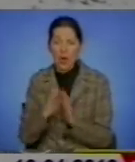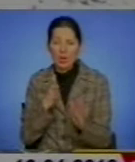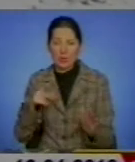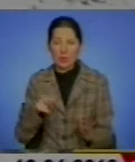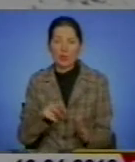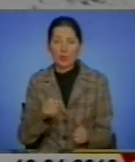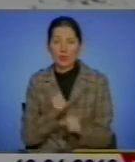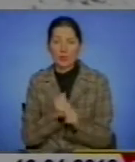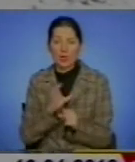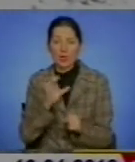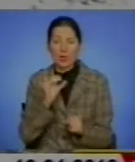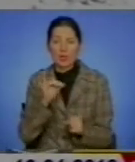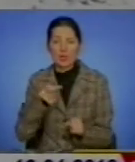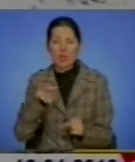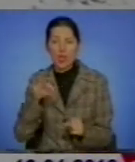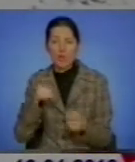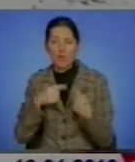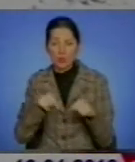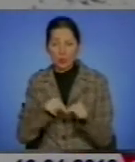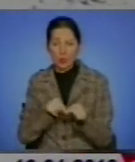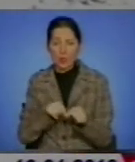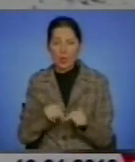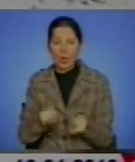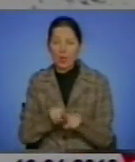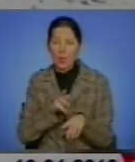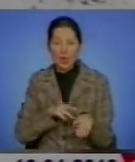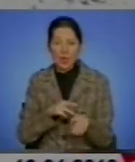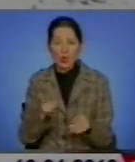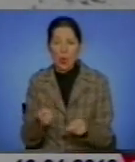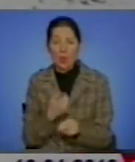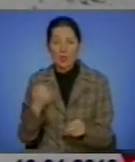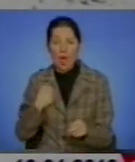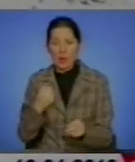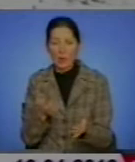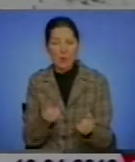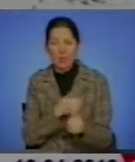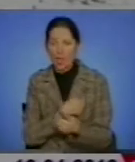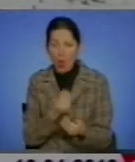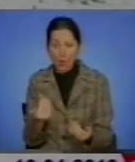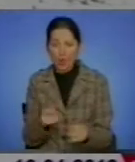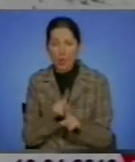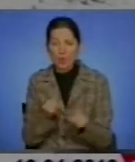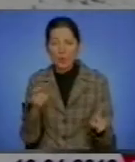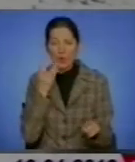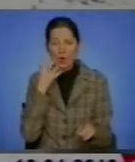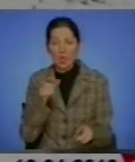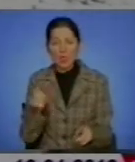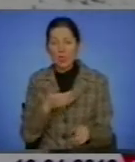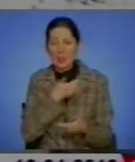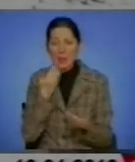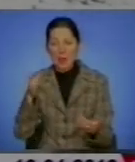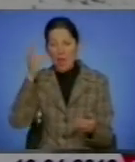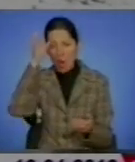силові структури без військової служби брати абсолютно практично ніхто не хоче. Особливо, якщо людина не має ще й освіти їхньої, наприклад, чи